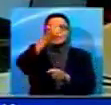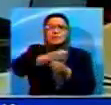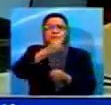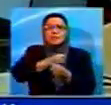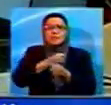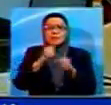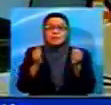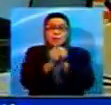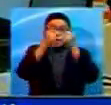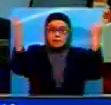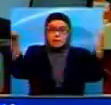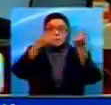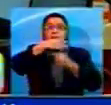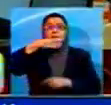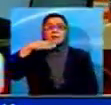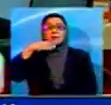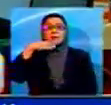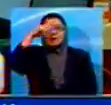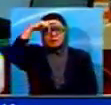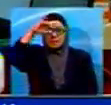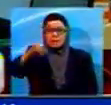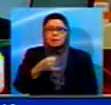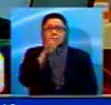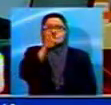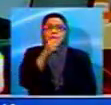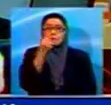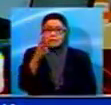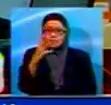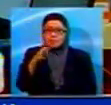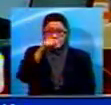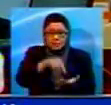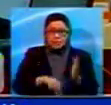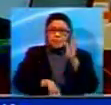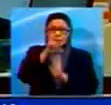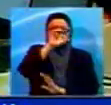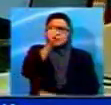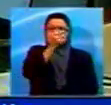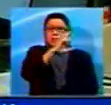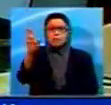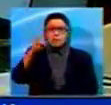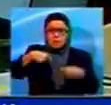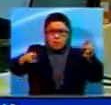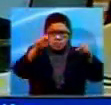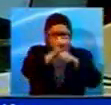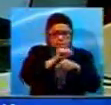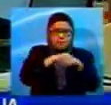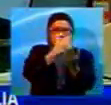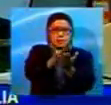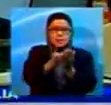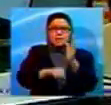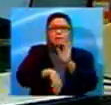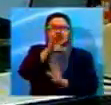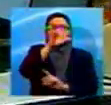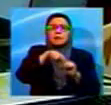dengan festival belia Putrajaya 2014 di BN your J Fair ini lebih 10,000 kerjaya ditawarkan dan lebih 150